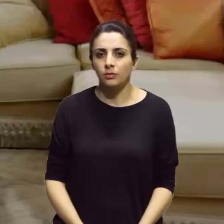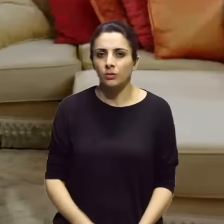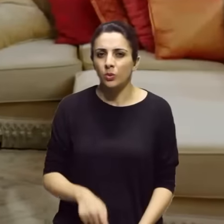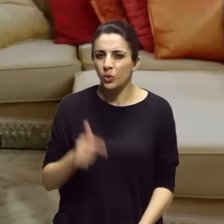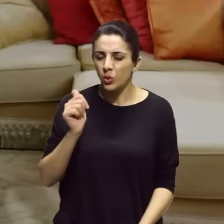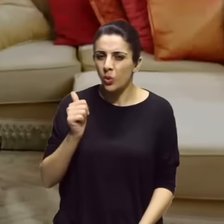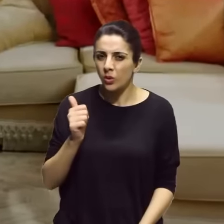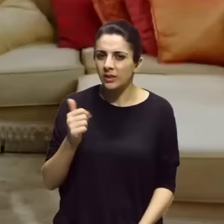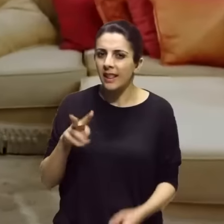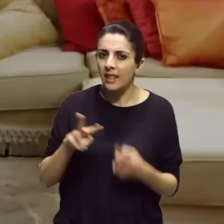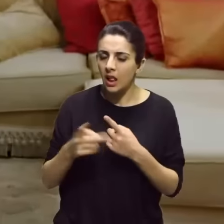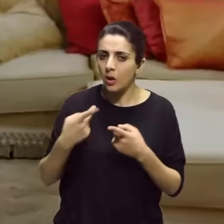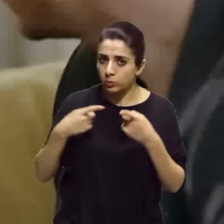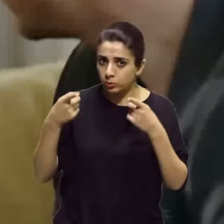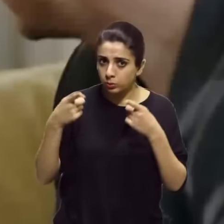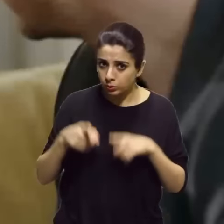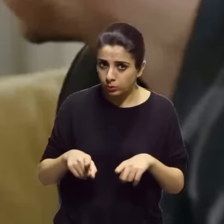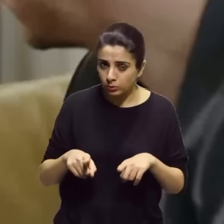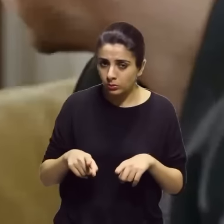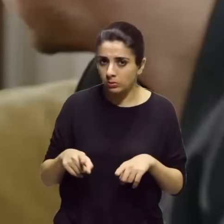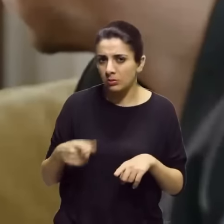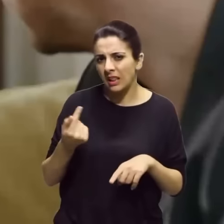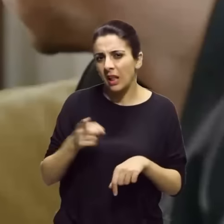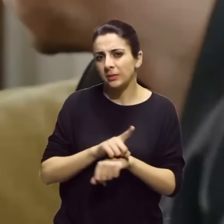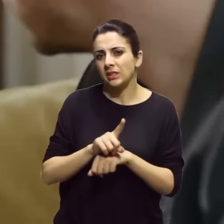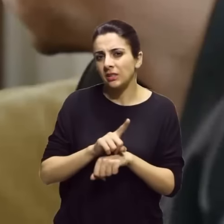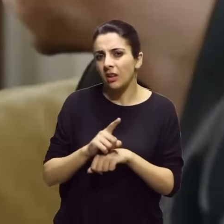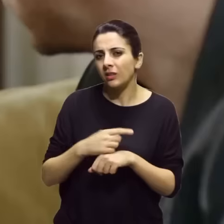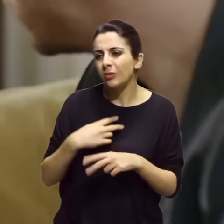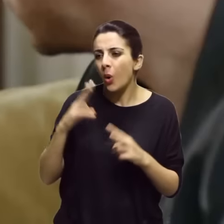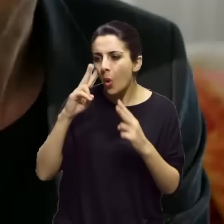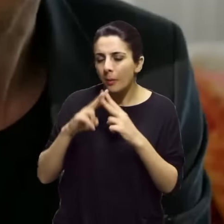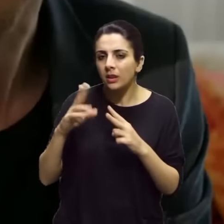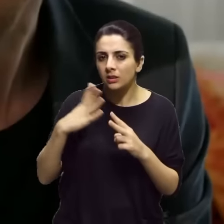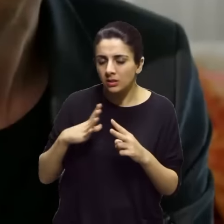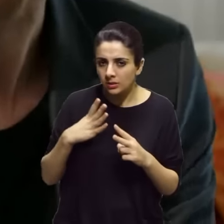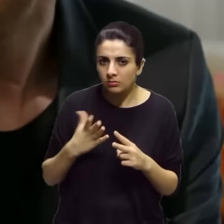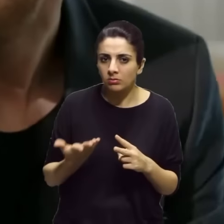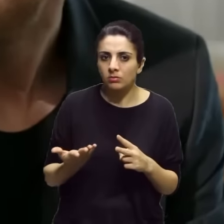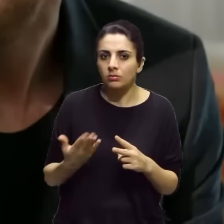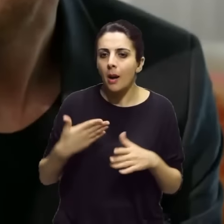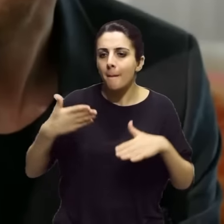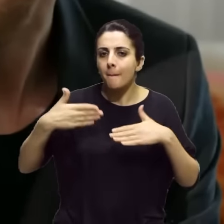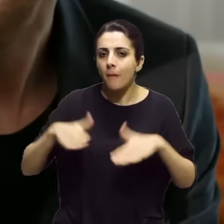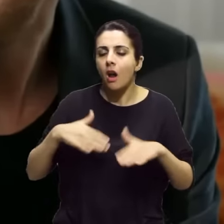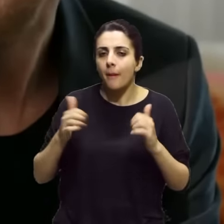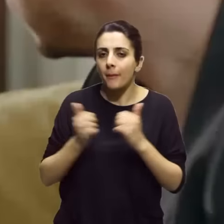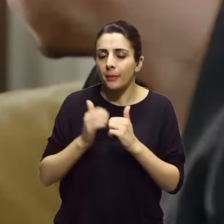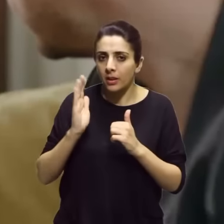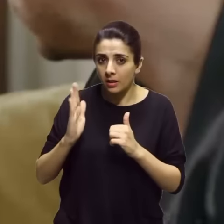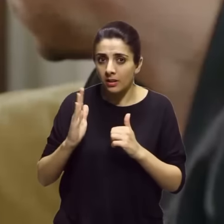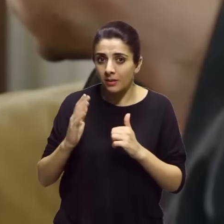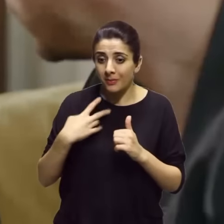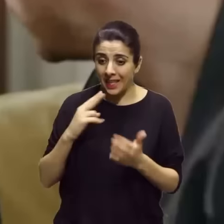Bugün biz Nail'le buluştuk. Ya işte böyle bir yarım saat birbirimizi görelim diye. Bir parka gittik.